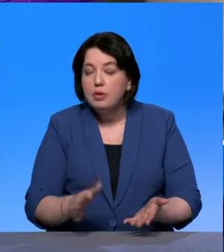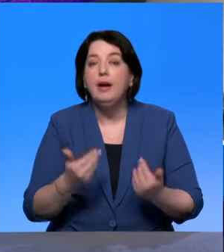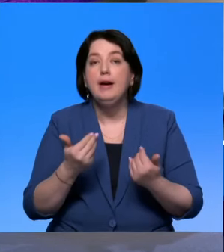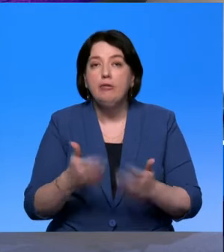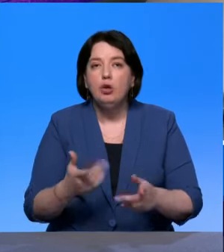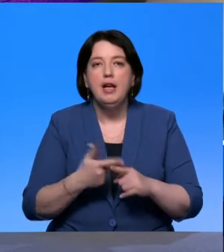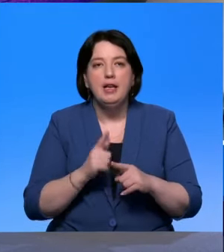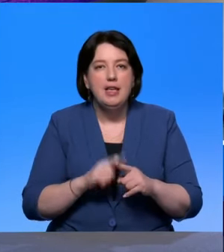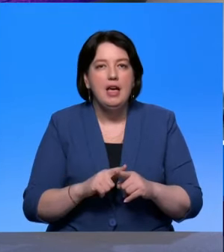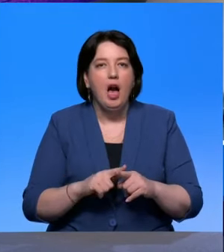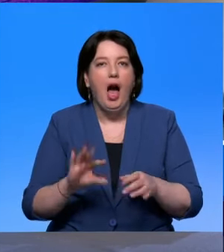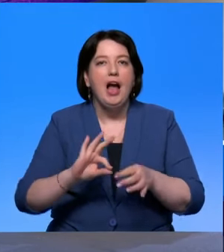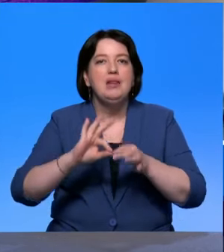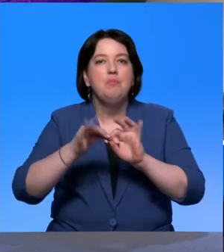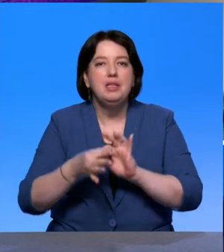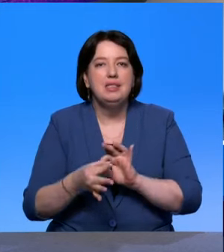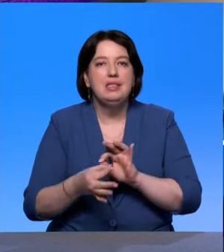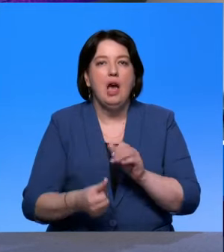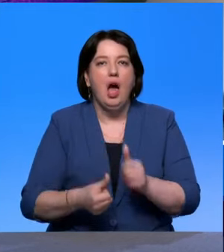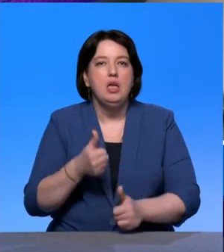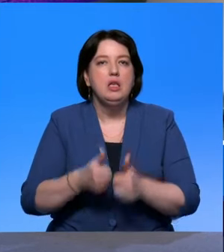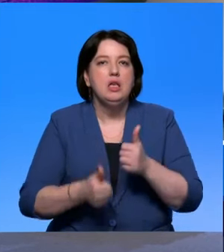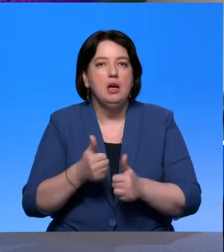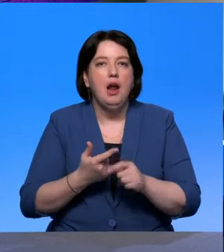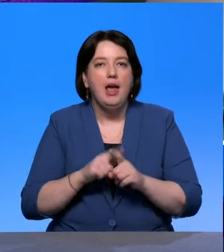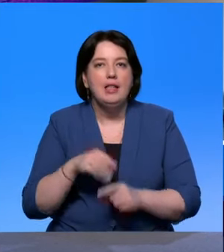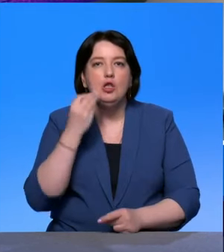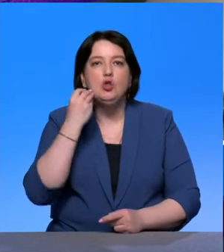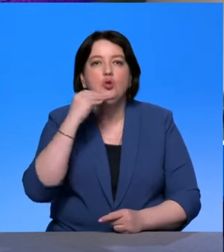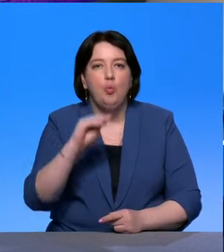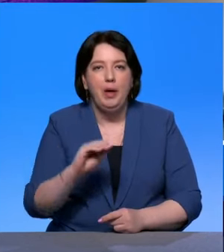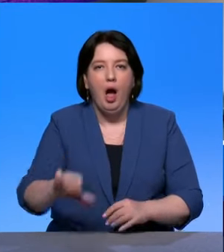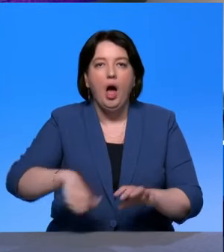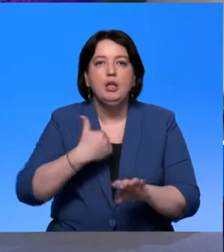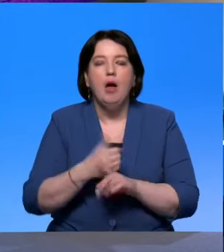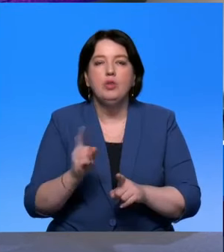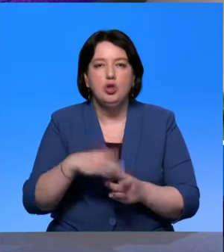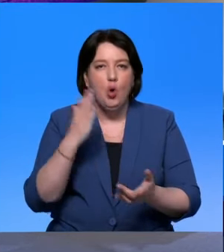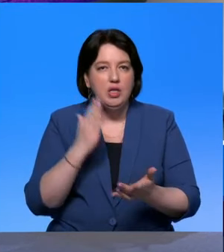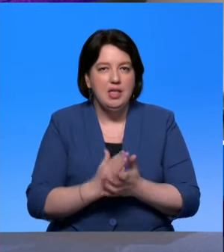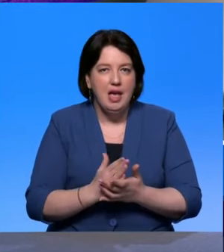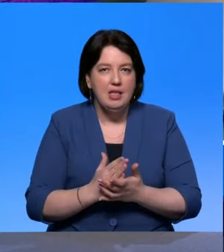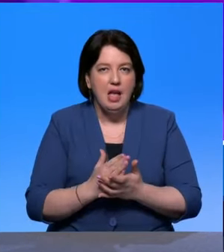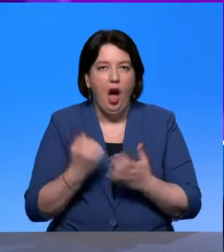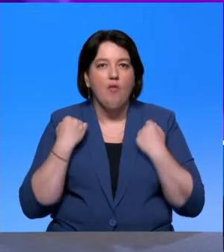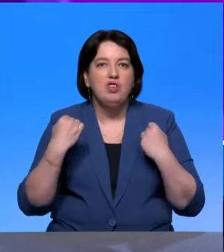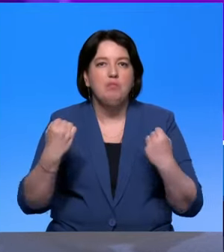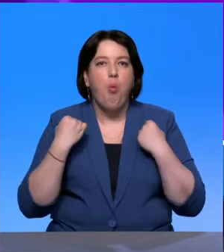считается, что Олимпийские игры это супер, это главное, что есть вообще в мировом спорте. Вот сейчас уже